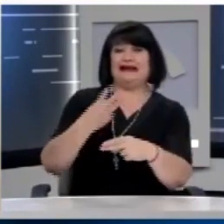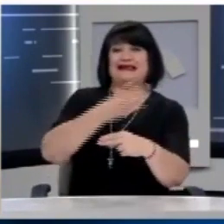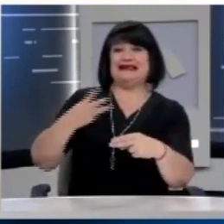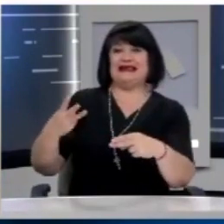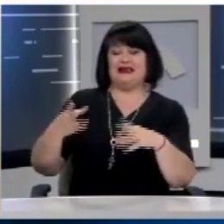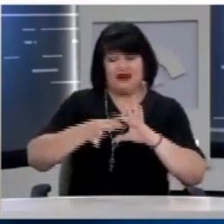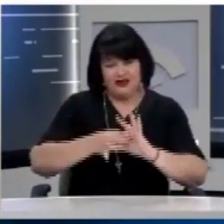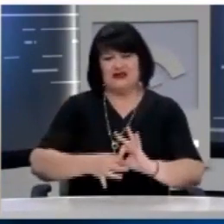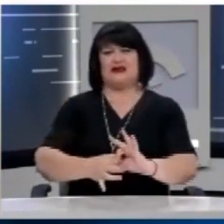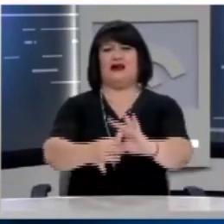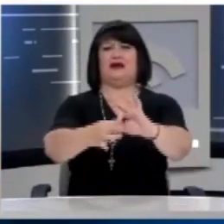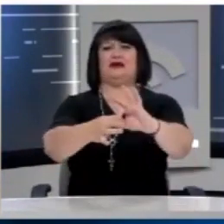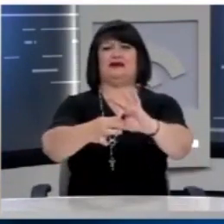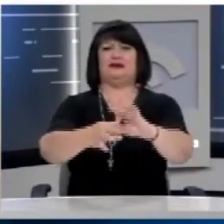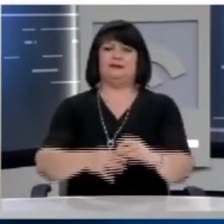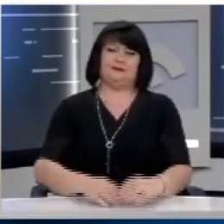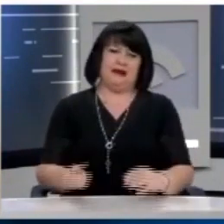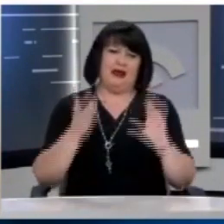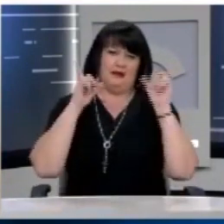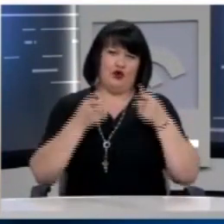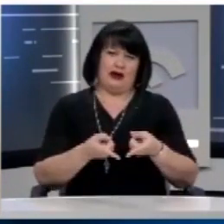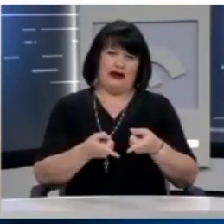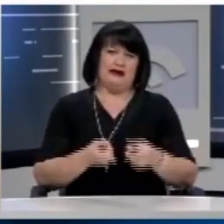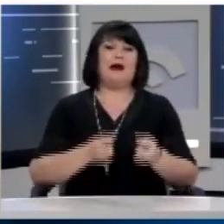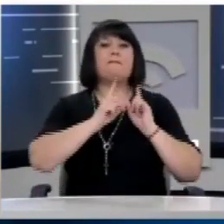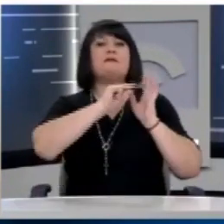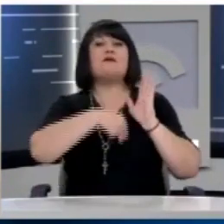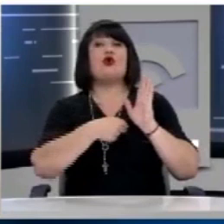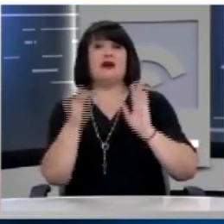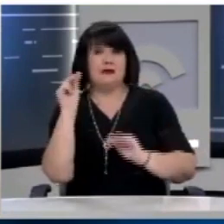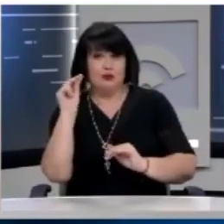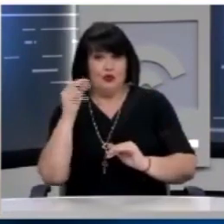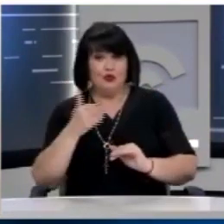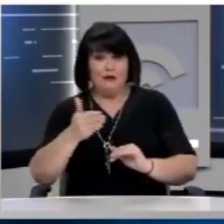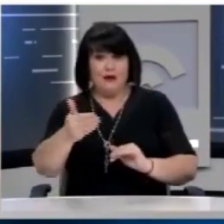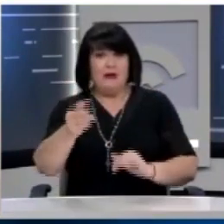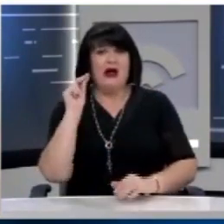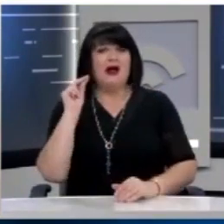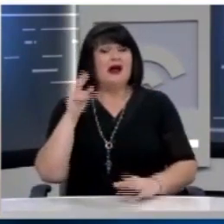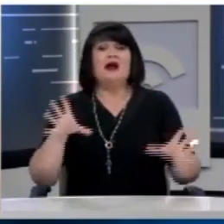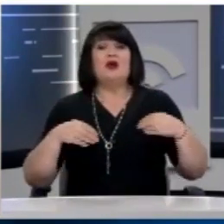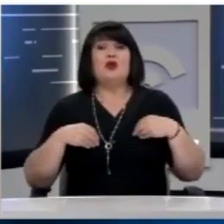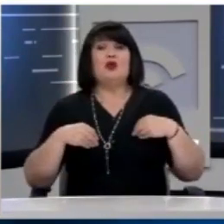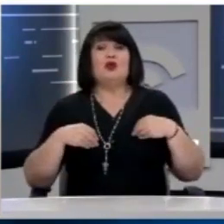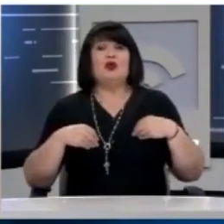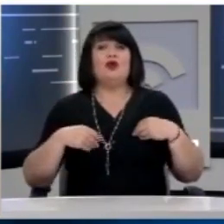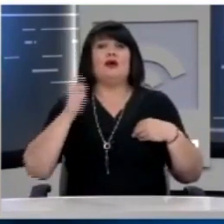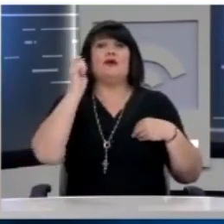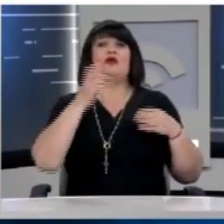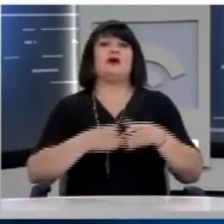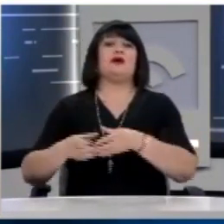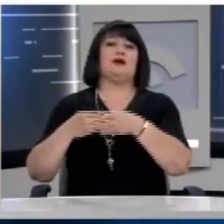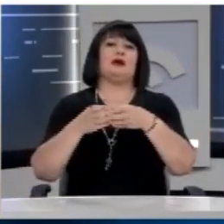του ΣΥΡΙΖΑ. Άλλωστε, οι μεταμνημονιακές δεσμεύσεις είναι αποδεκτές από όλα τα κόμματα